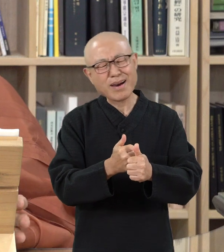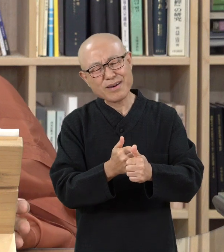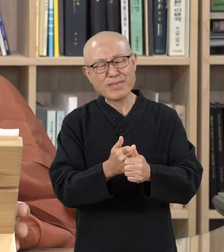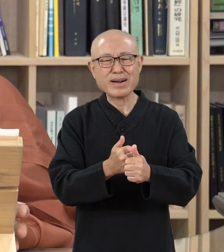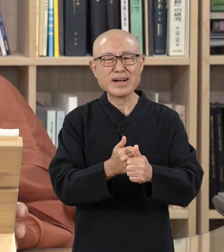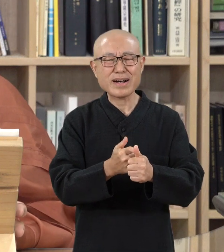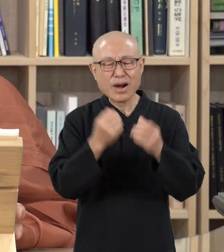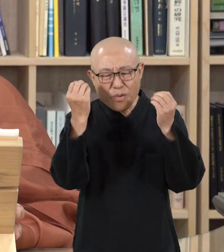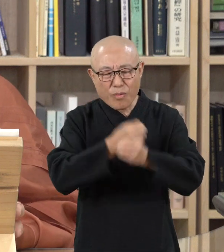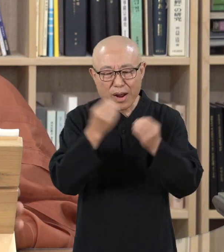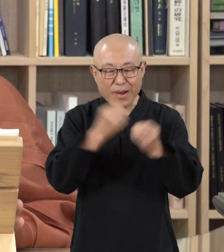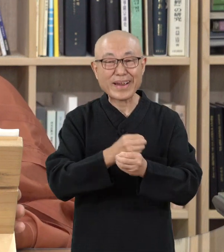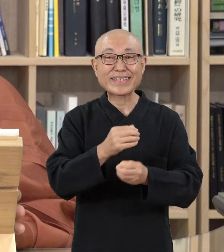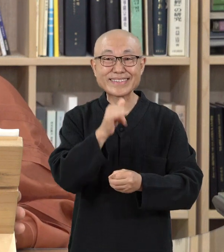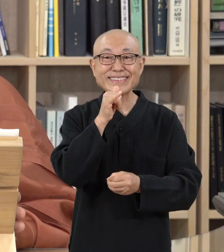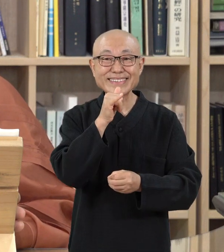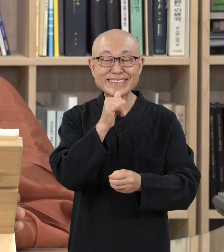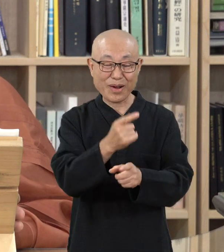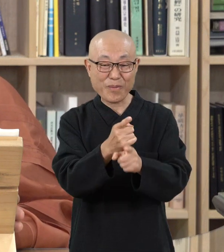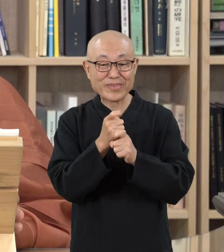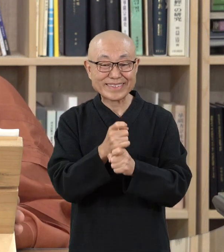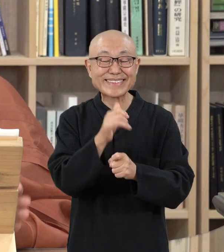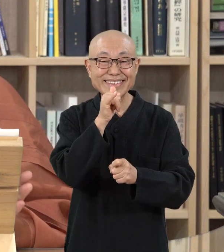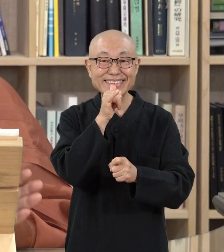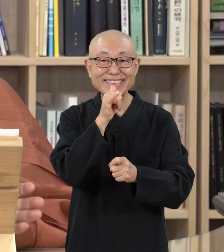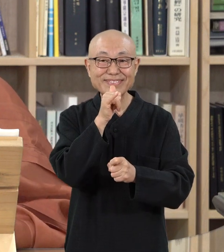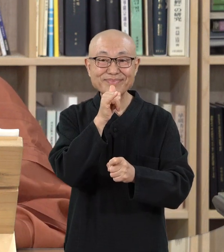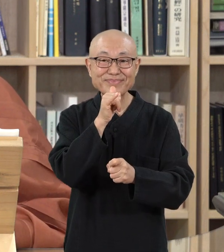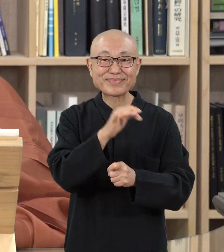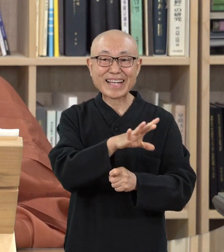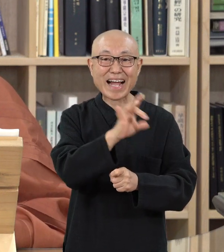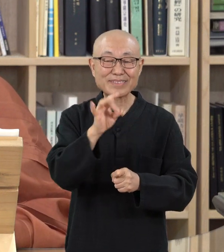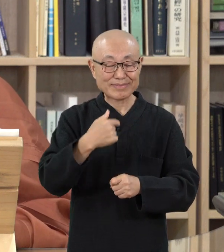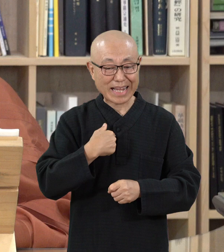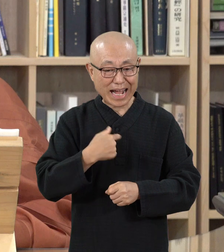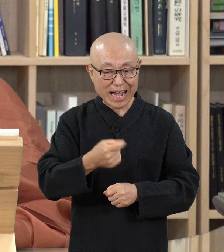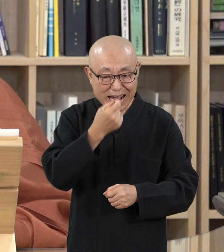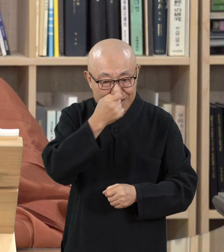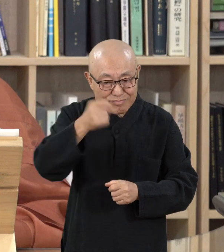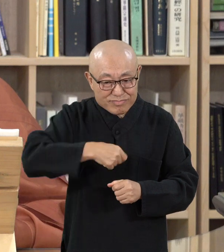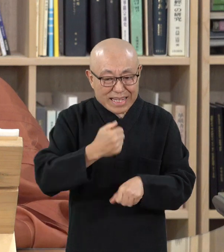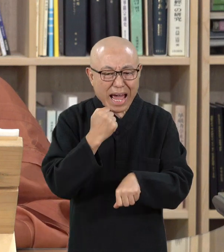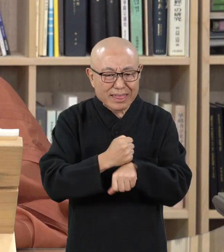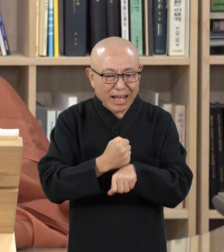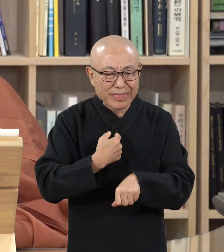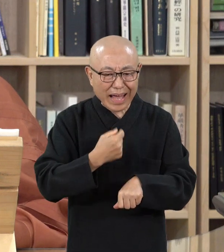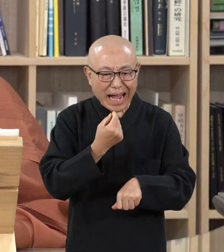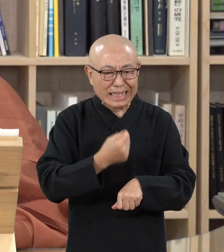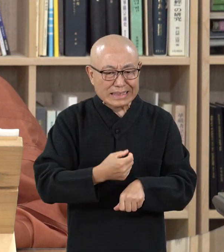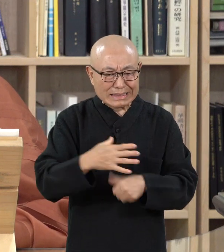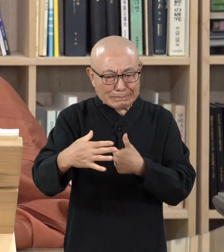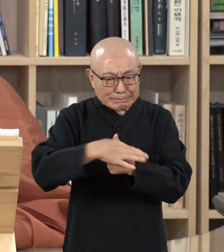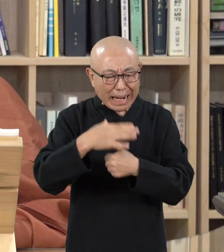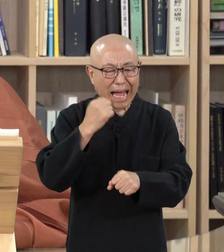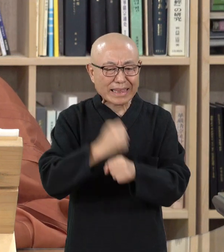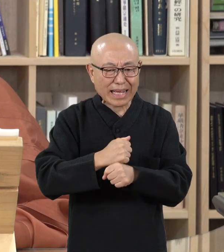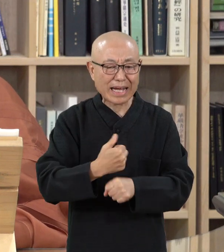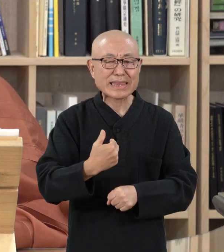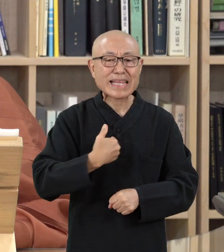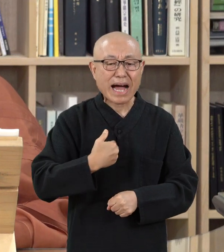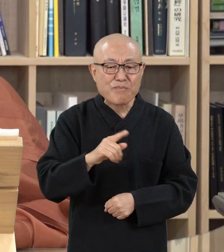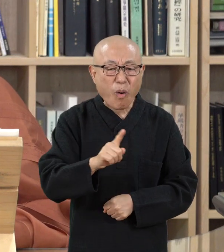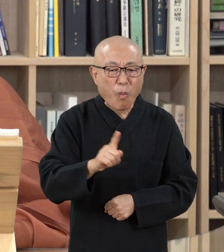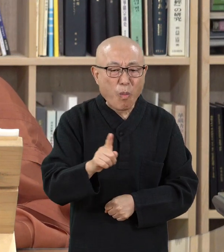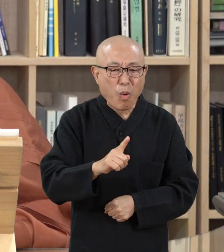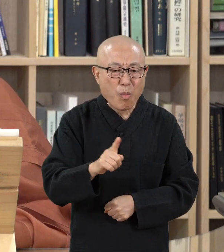해서 상대방과 그 원한을 갖게 되는, 그래서 저 사람이 나를 어떻게 했다, 나를 업신여겼다, 나를